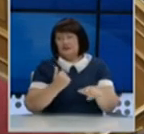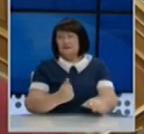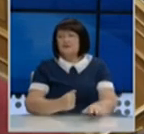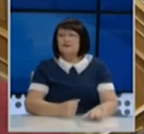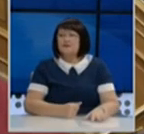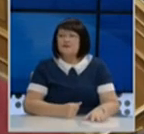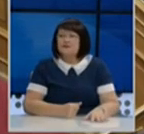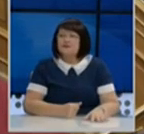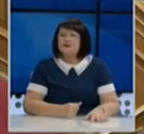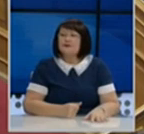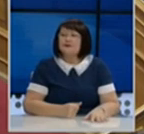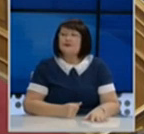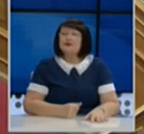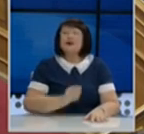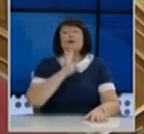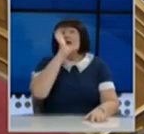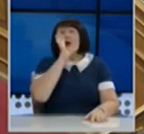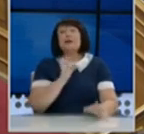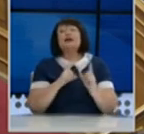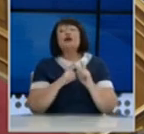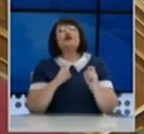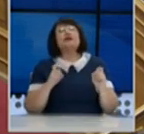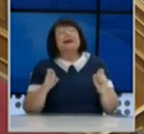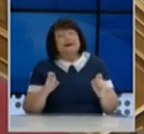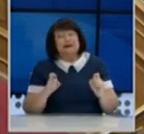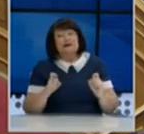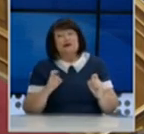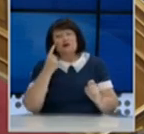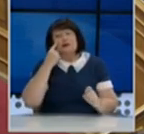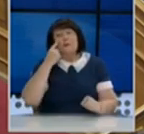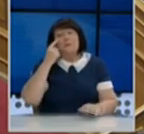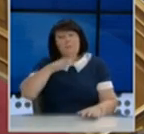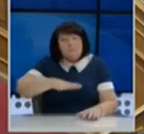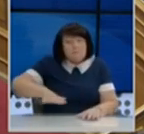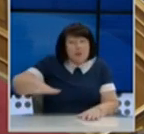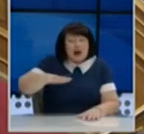Η πραγματικότητα είναι ότι στο μάτι